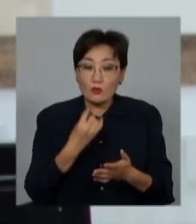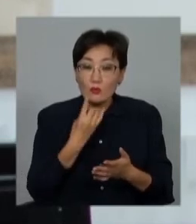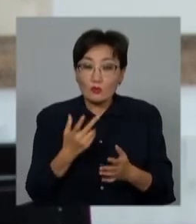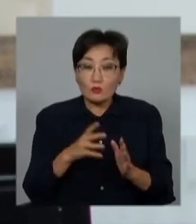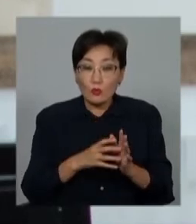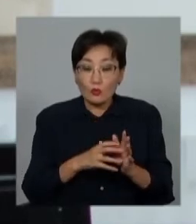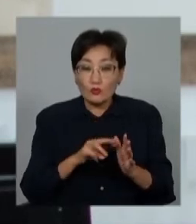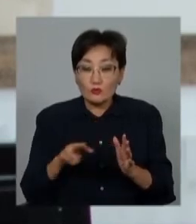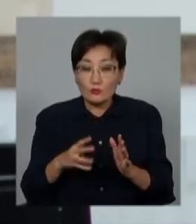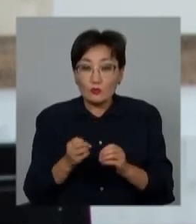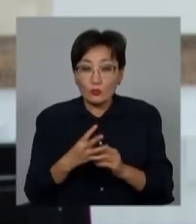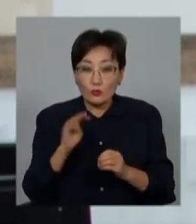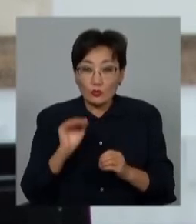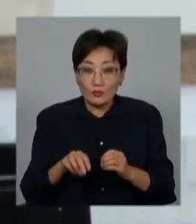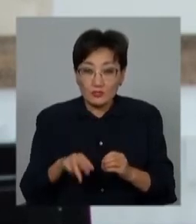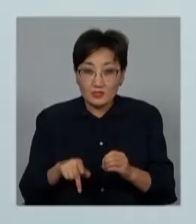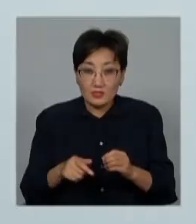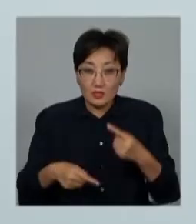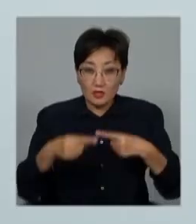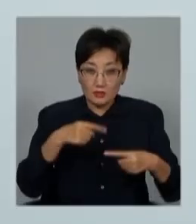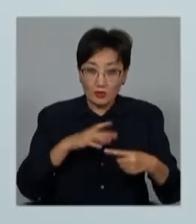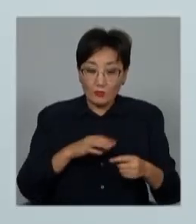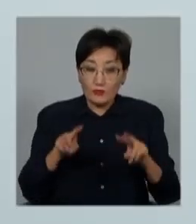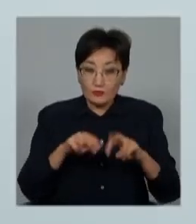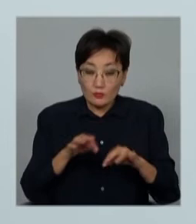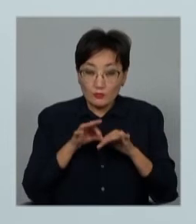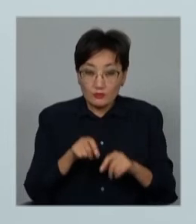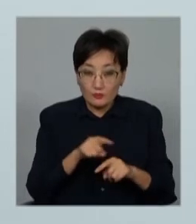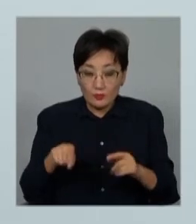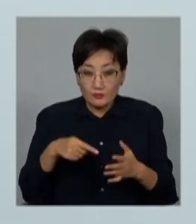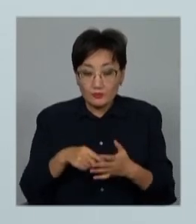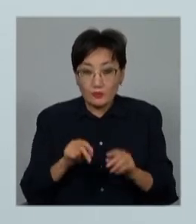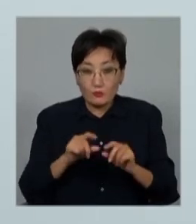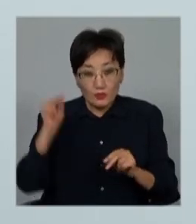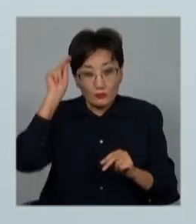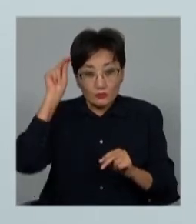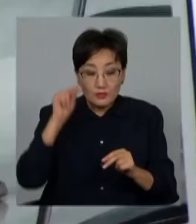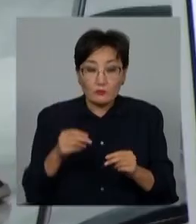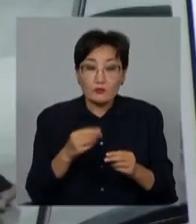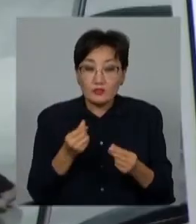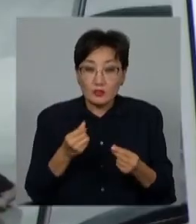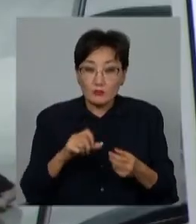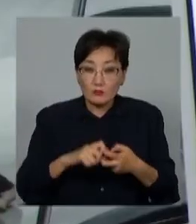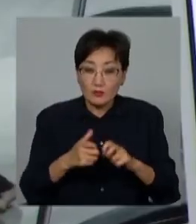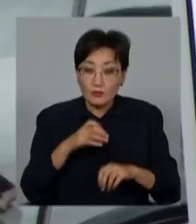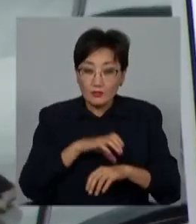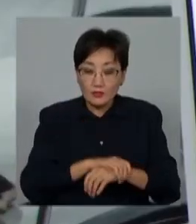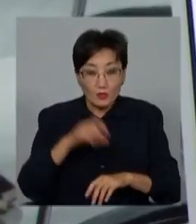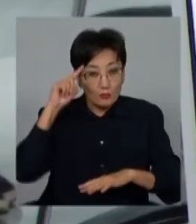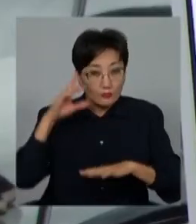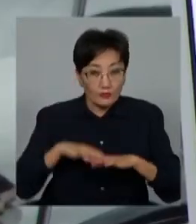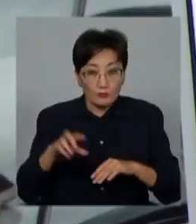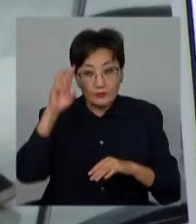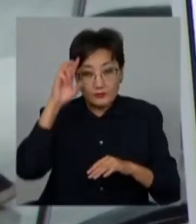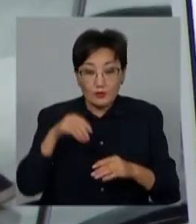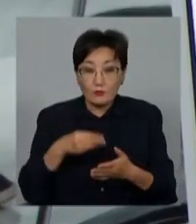9 миллион 14 мың теңге қайтарылды. Тексеріс жүру кезінде қалалық білім бөлімінде де қаржылық олқылық анықталған. Әкімдік